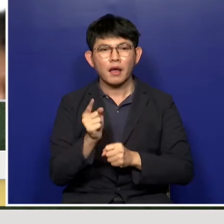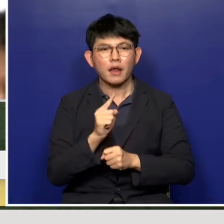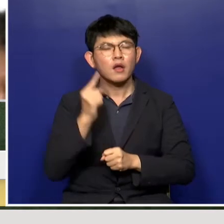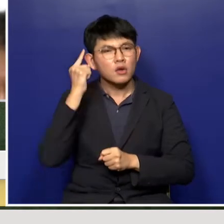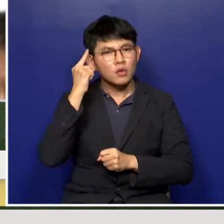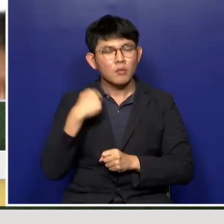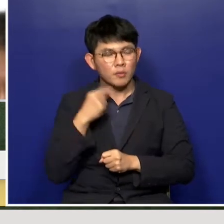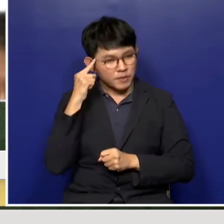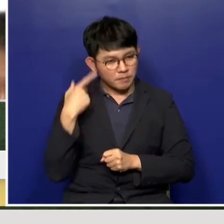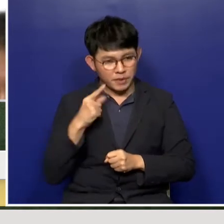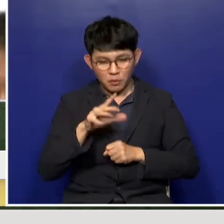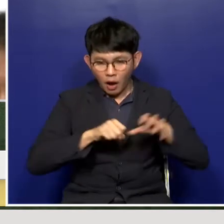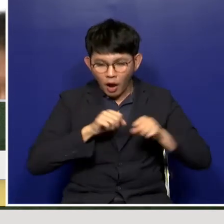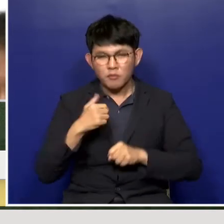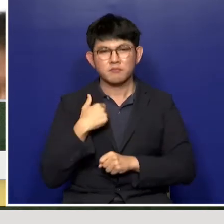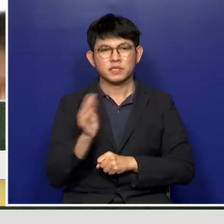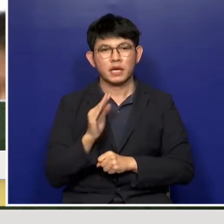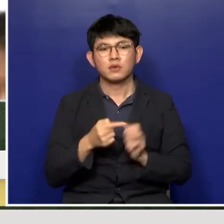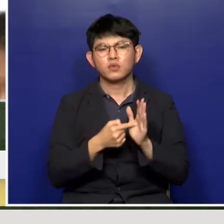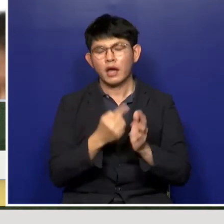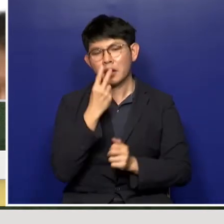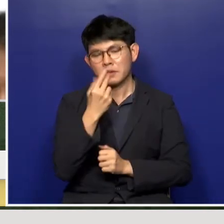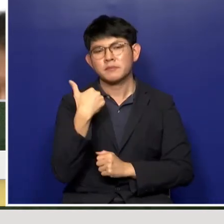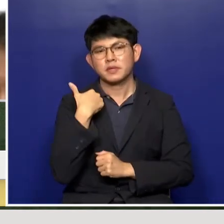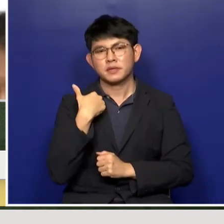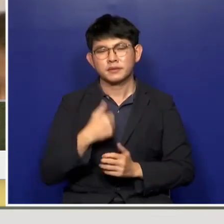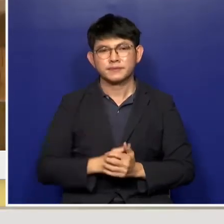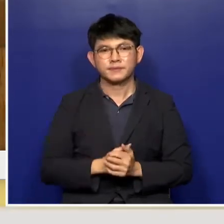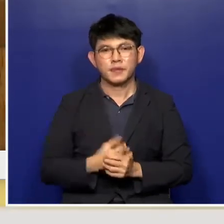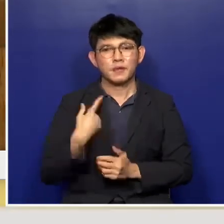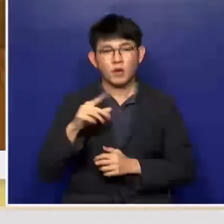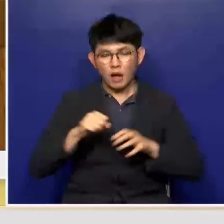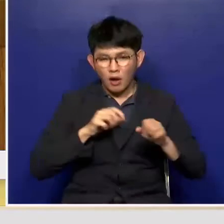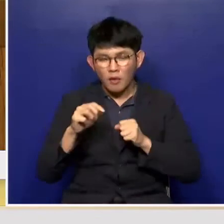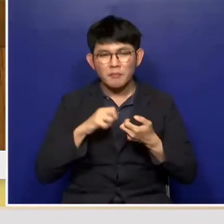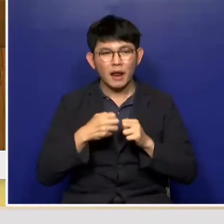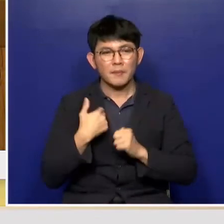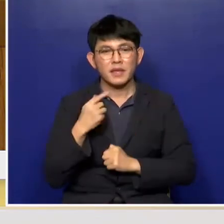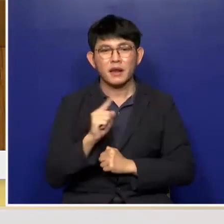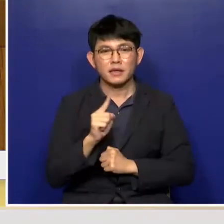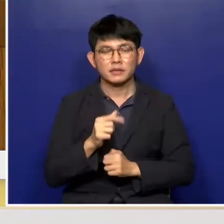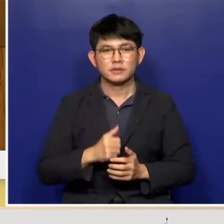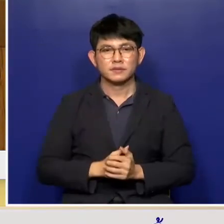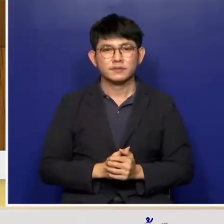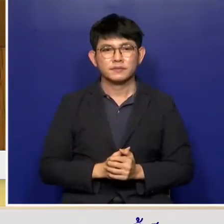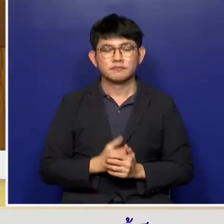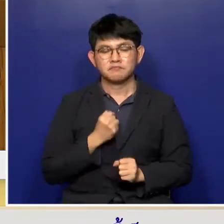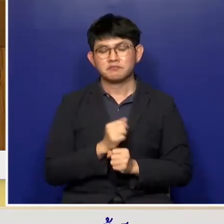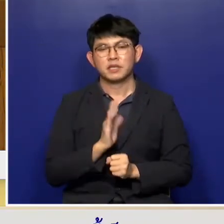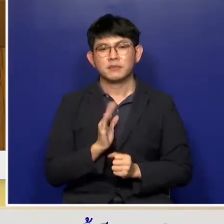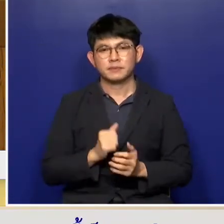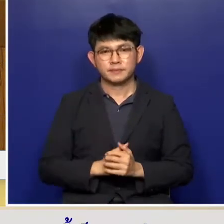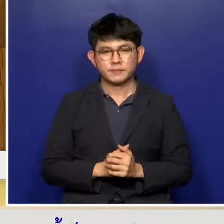Aktual from eachเพรตัวอย่างมอยู่แล้ว เมอแวงมัยนอ แล้มเกิอะไรขึ้นผมไมทำหครับ